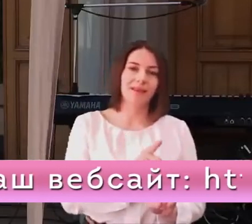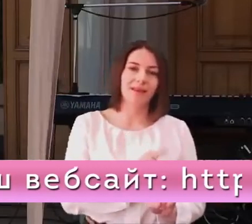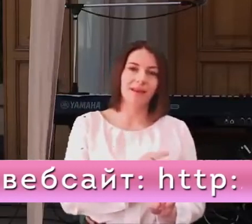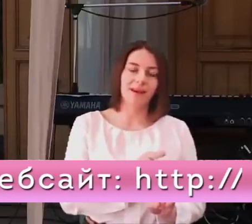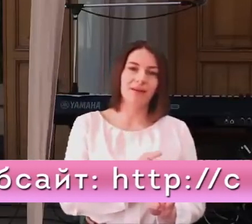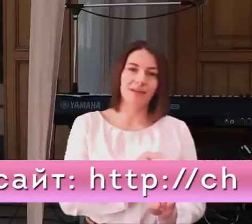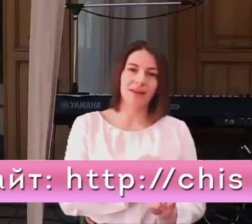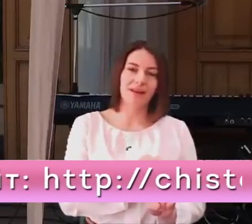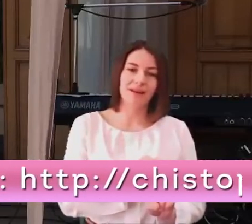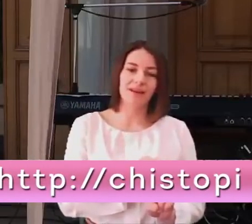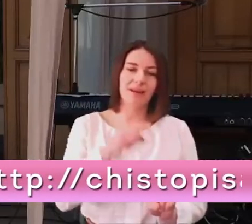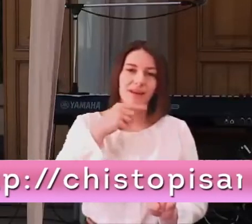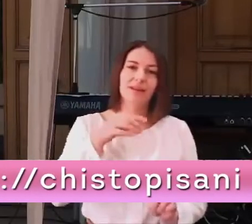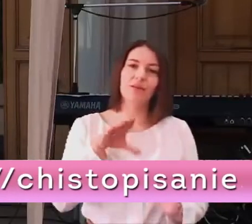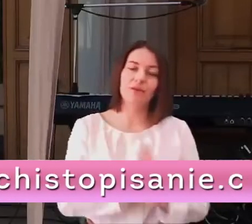составе.